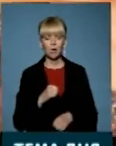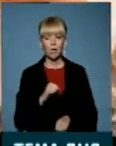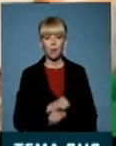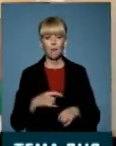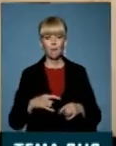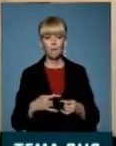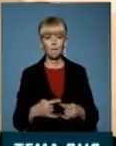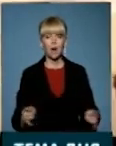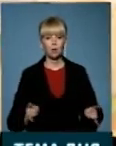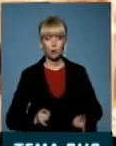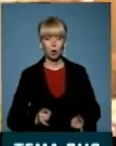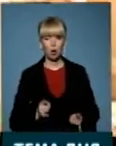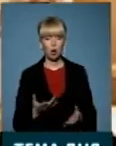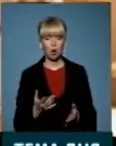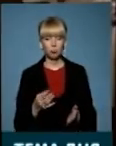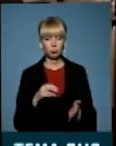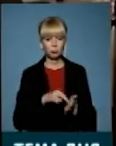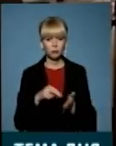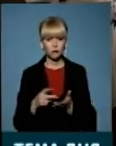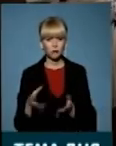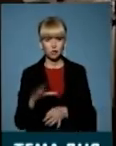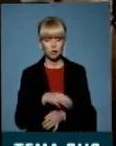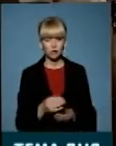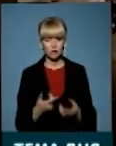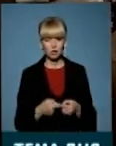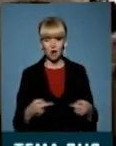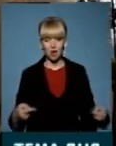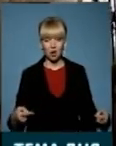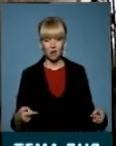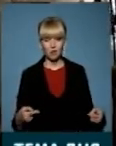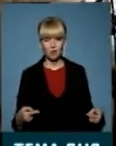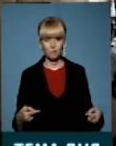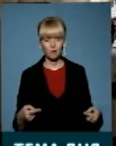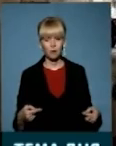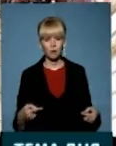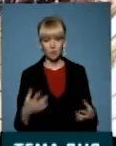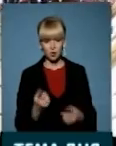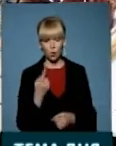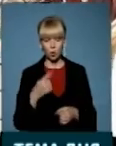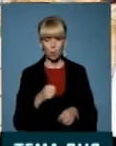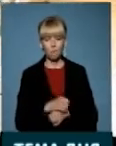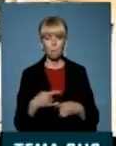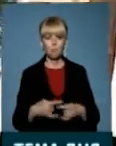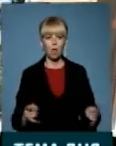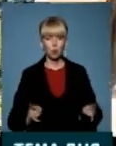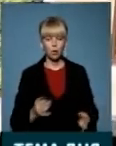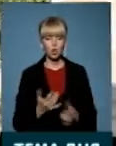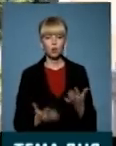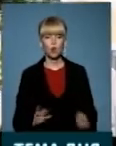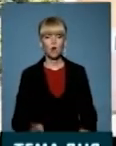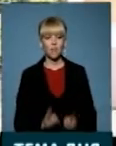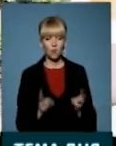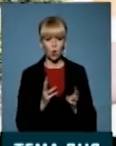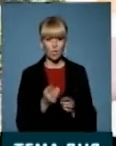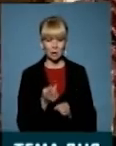вікна, то вони всі заставлені вазонами і всіма рештами? Ще один вхід є через балкон. Якщо у нас пожежа, наприклад,